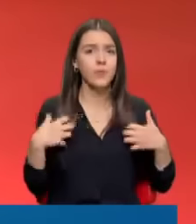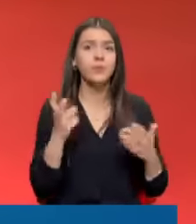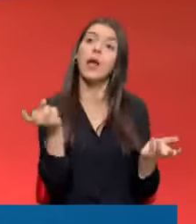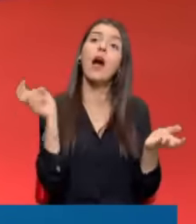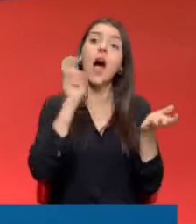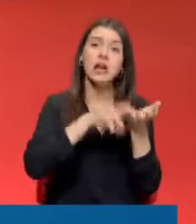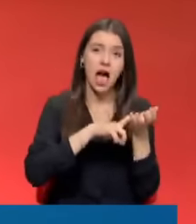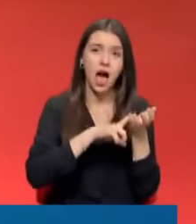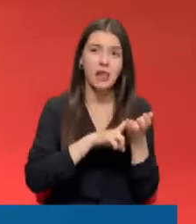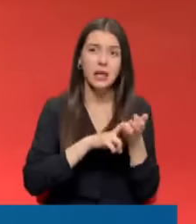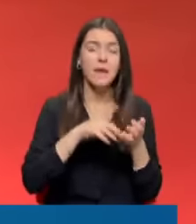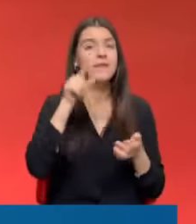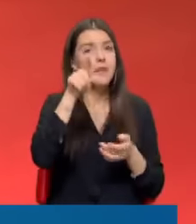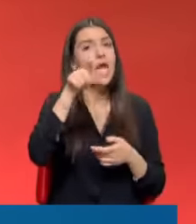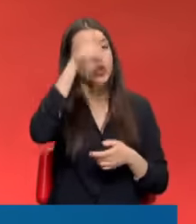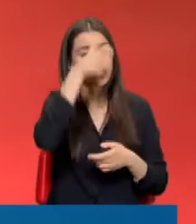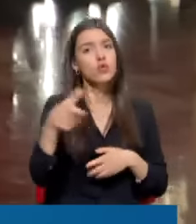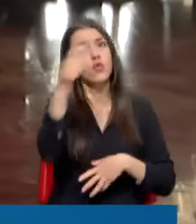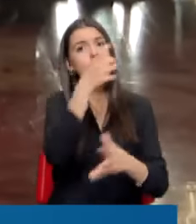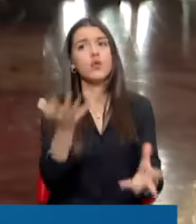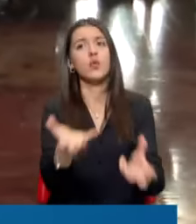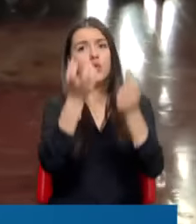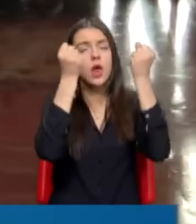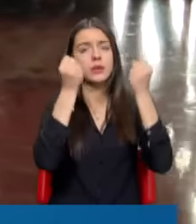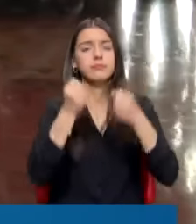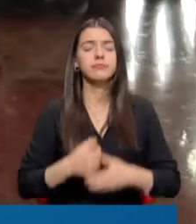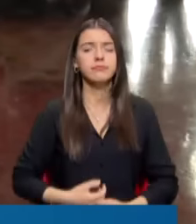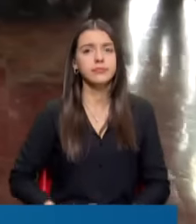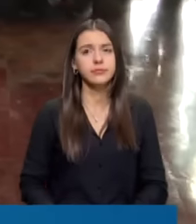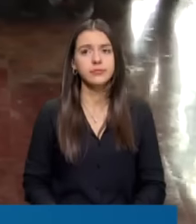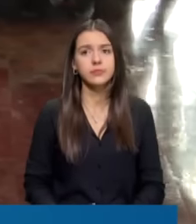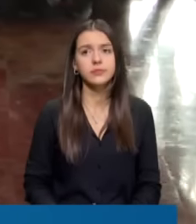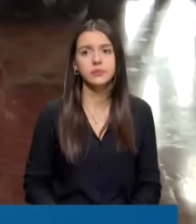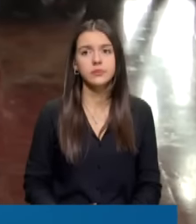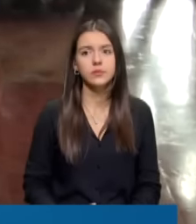Ayağa kalkın ve bu ülkeyi kurtarın.